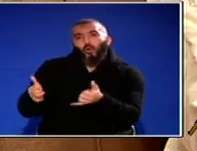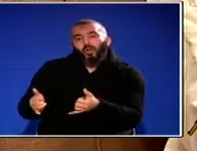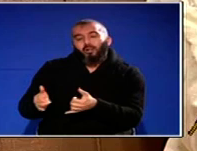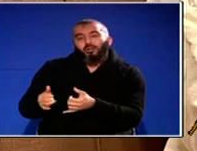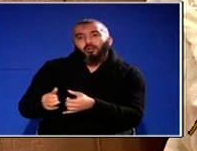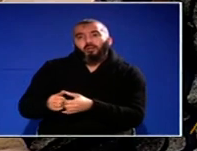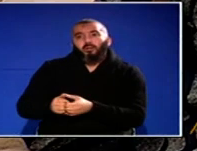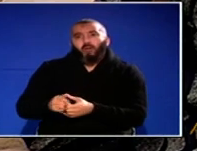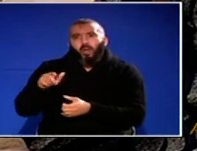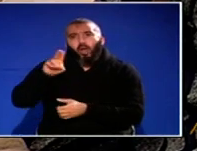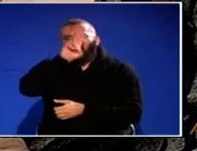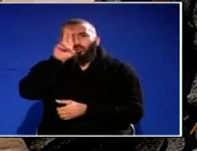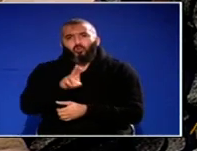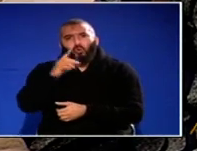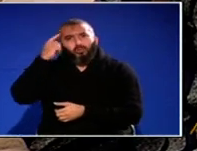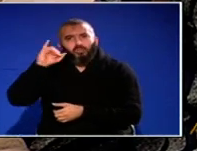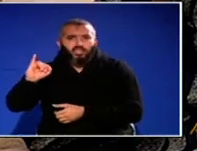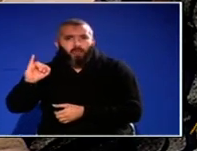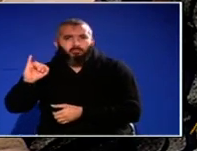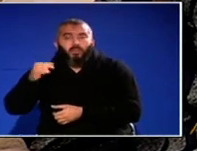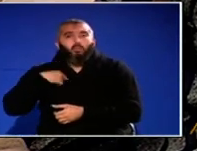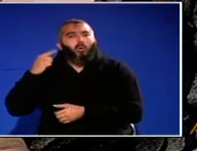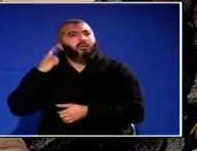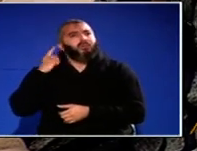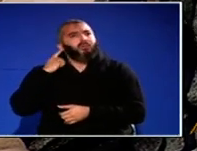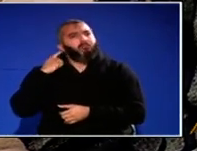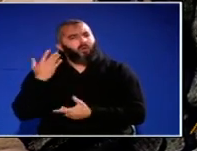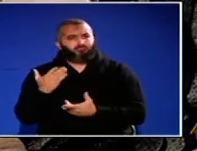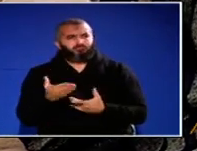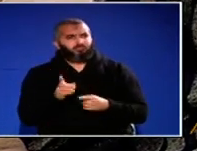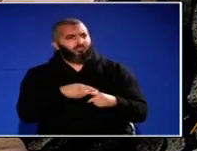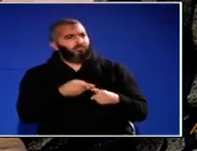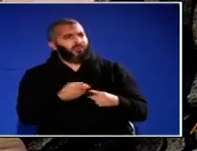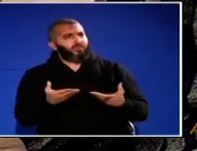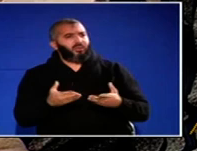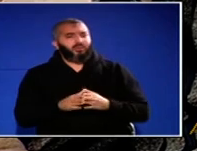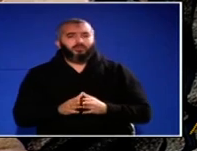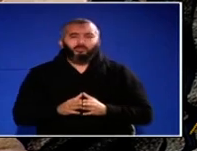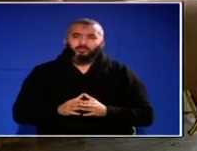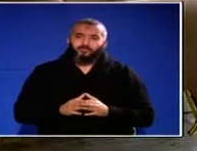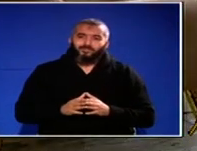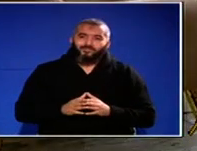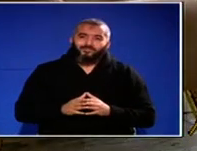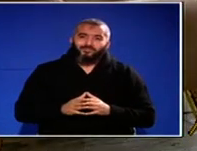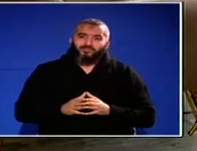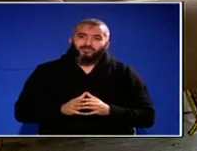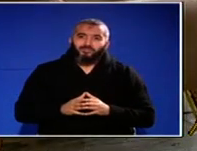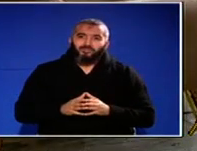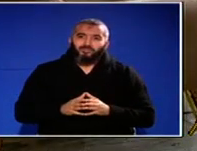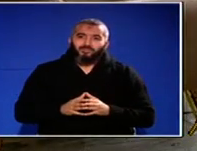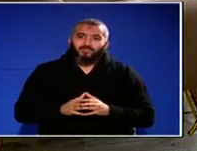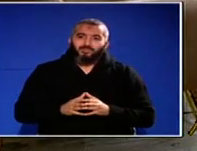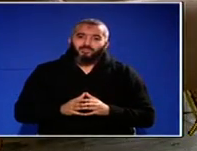اسئله دينيه يعني هكذا. طرح سؤال ما شقاش نسميه اسم المنشط، لها طرح